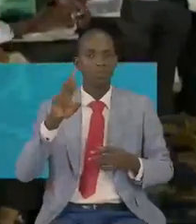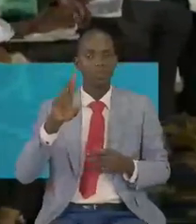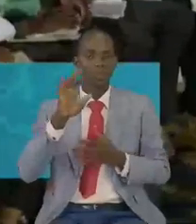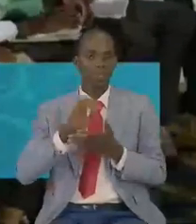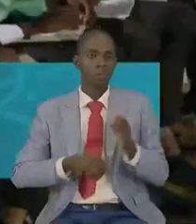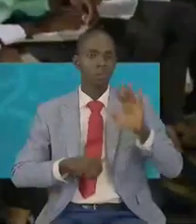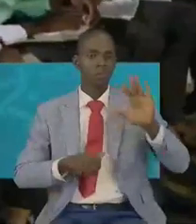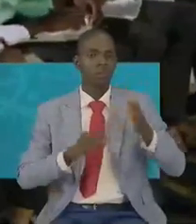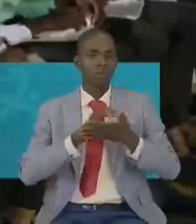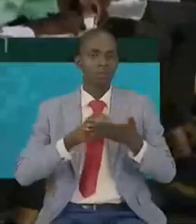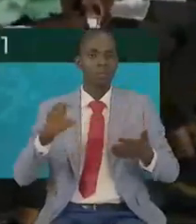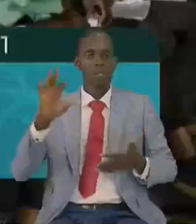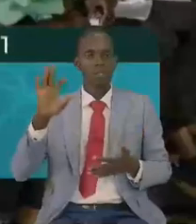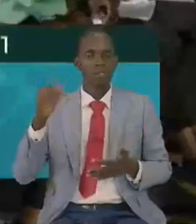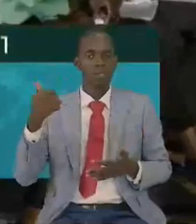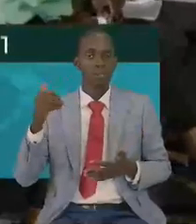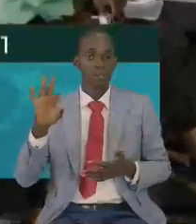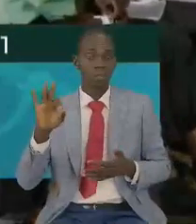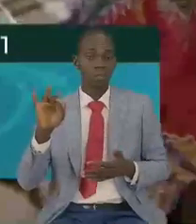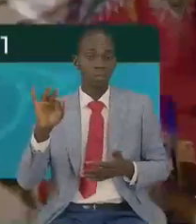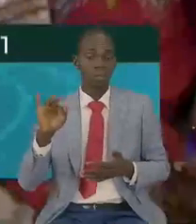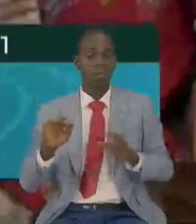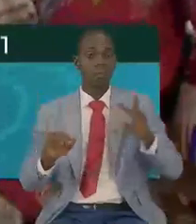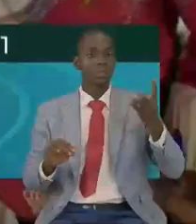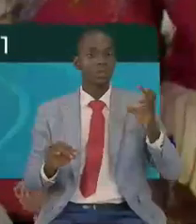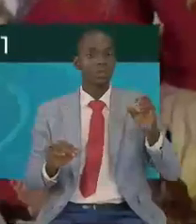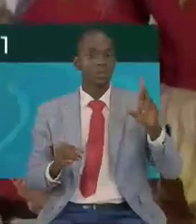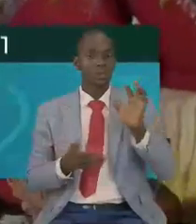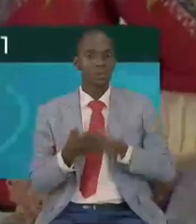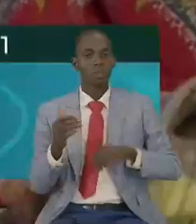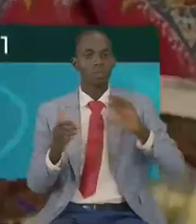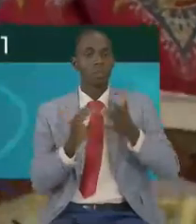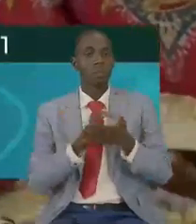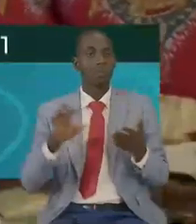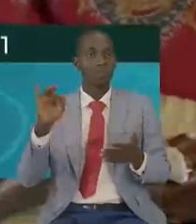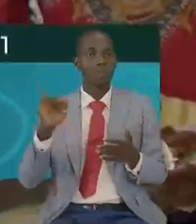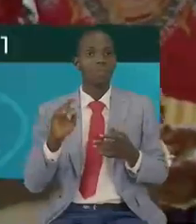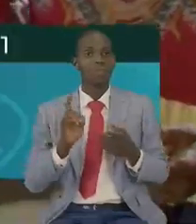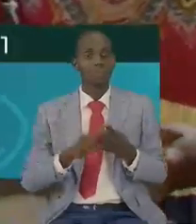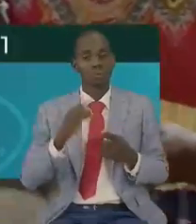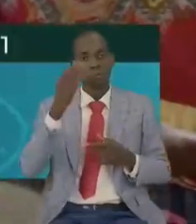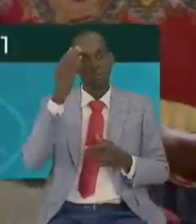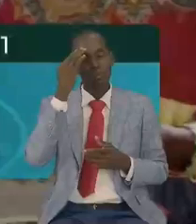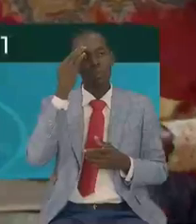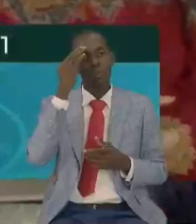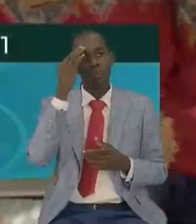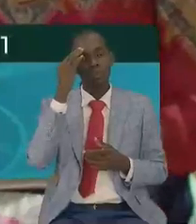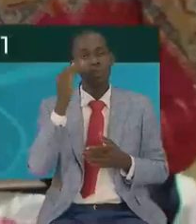verset 19. En 2 Corinthiens chapitre 5, verset 19, on dit « Car Dieu était en